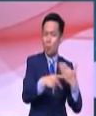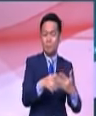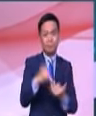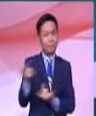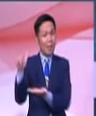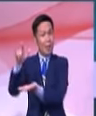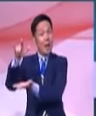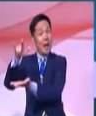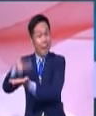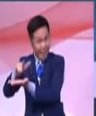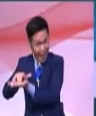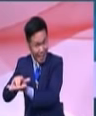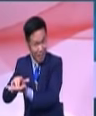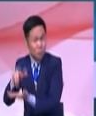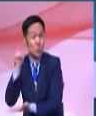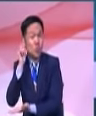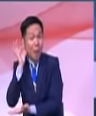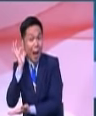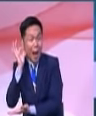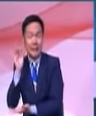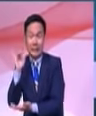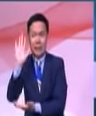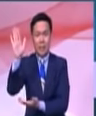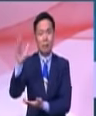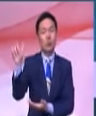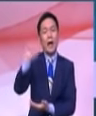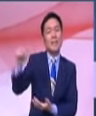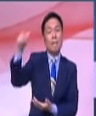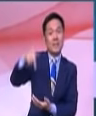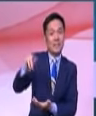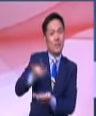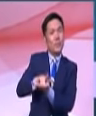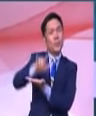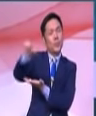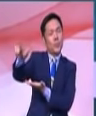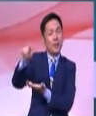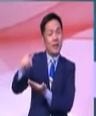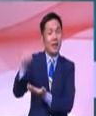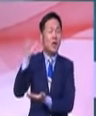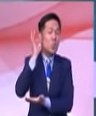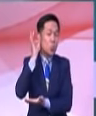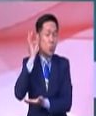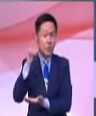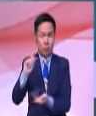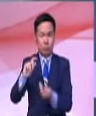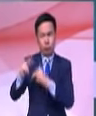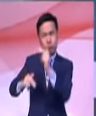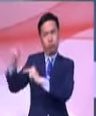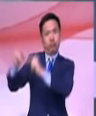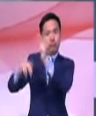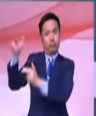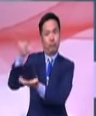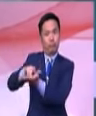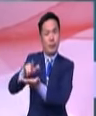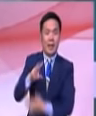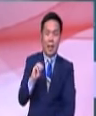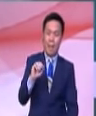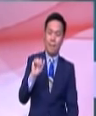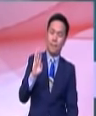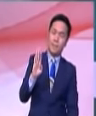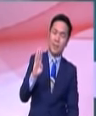hub penerbangan dan aeroangkasa bagi rantau Asia Pasifik. Menerusi Subang Airport Regeneration Plan, Malaysia Airports